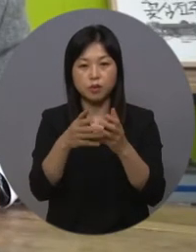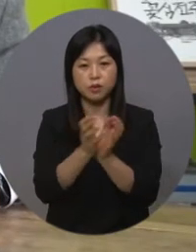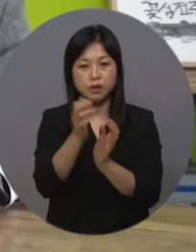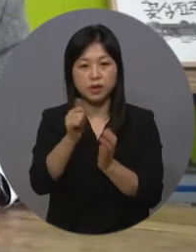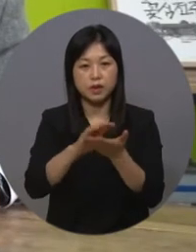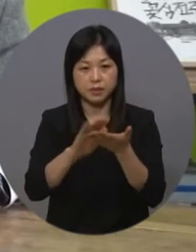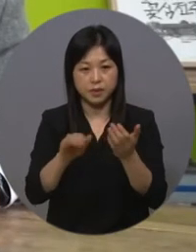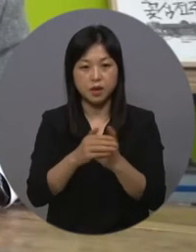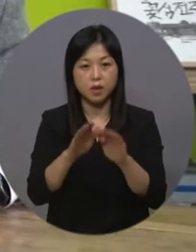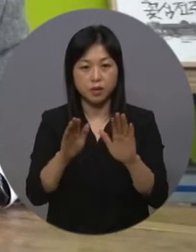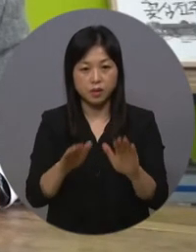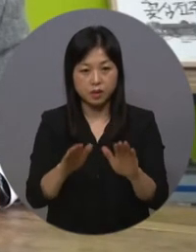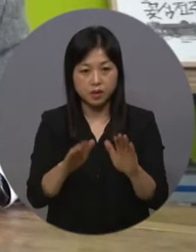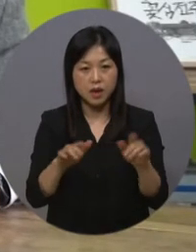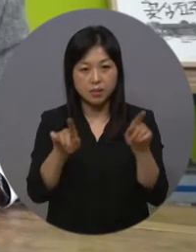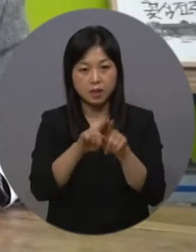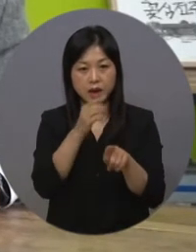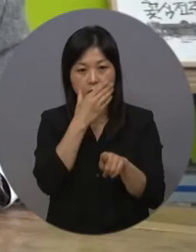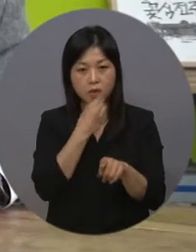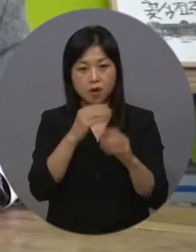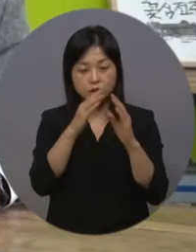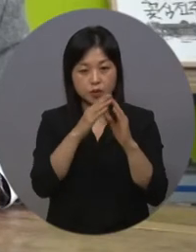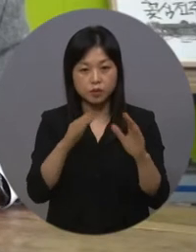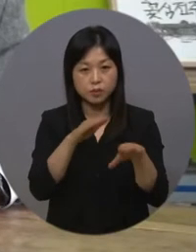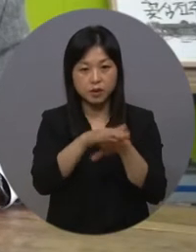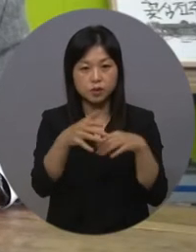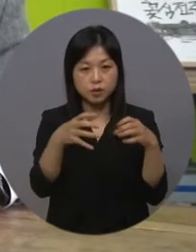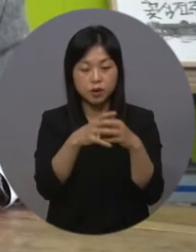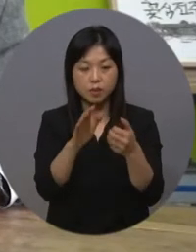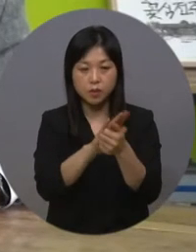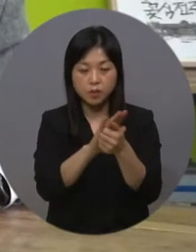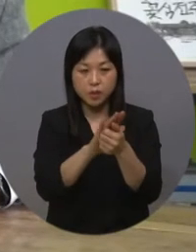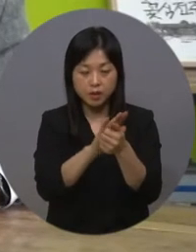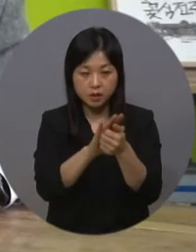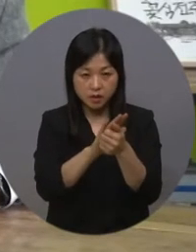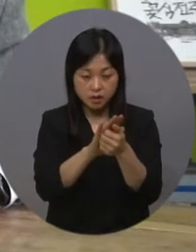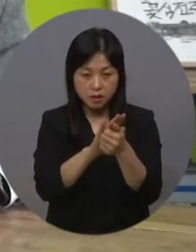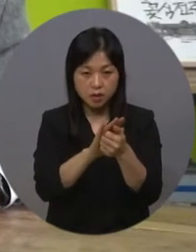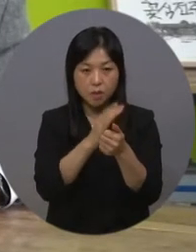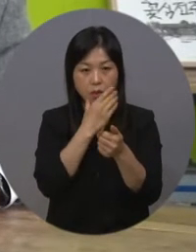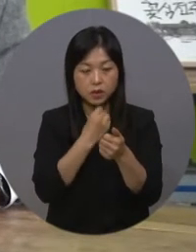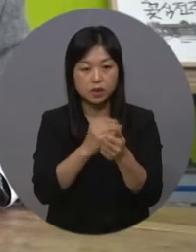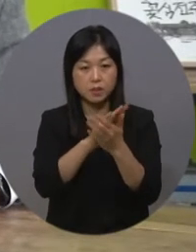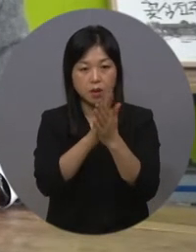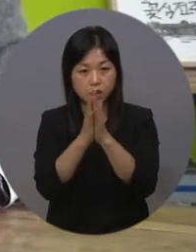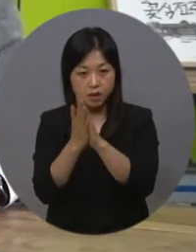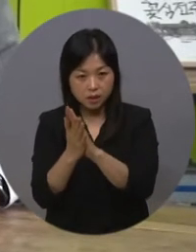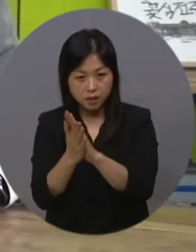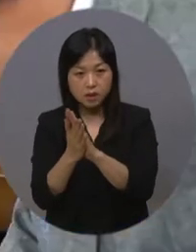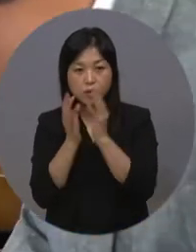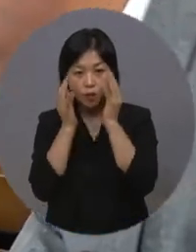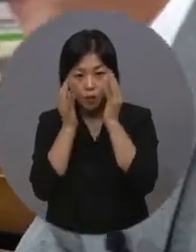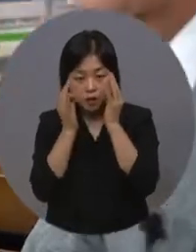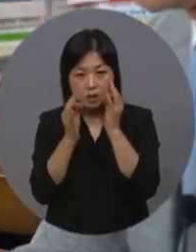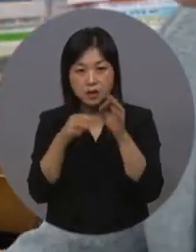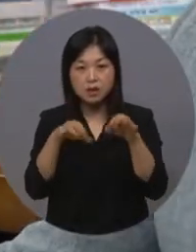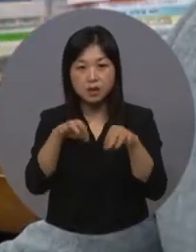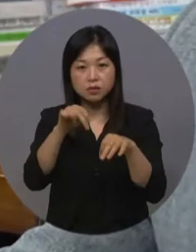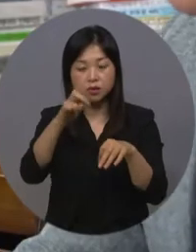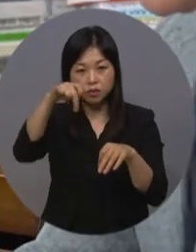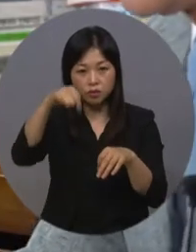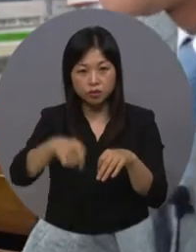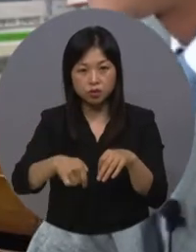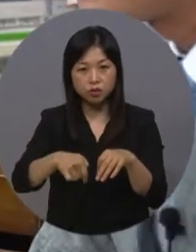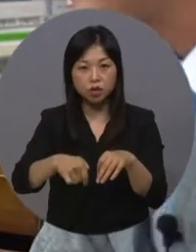돌봄으로 대한민국 복지 패러다임을 바꾸고 계시는 김승수 전주시장을 만나보겠습니다. 시장님 안녕하세요. 네, 반갑습니다. 네,